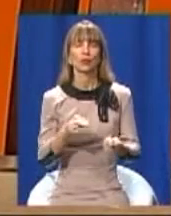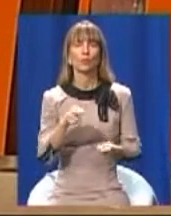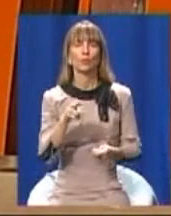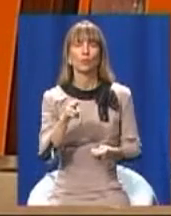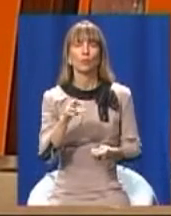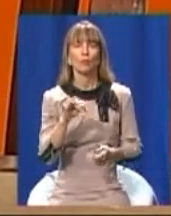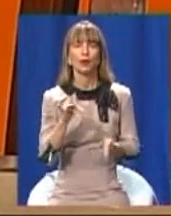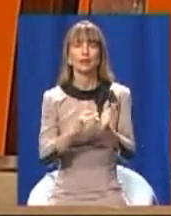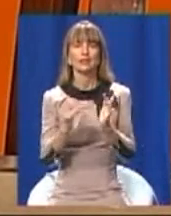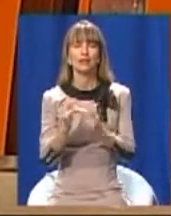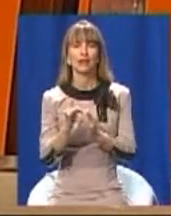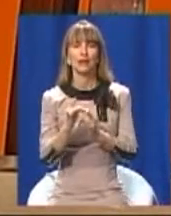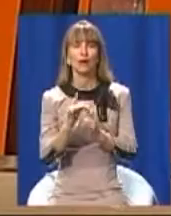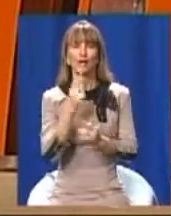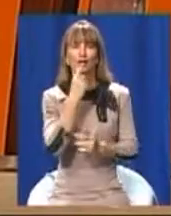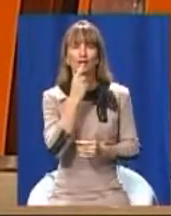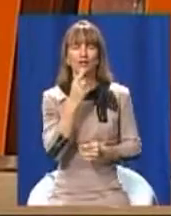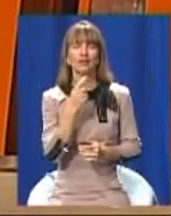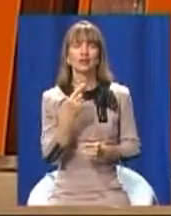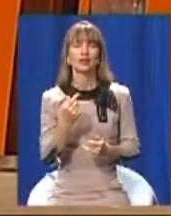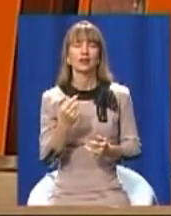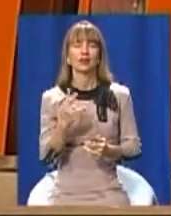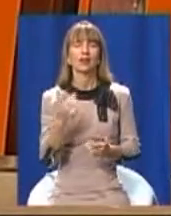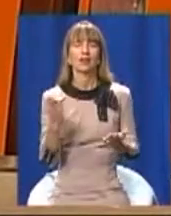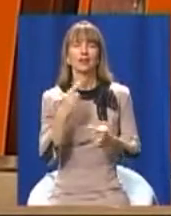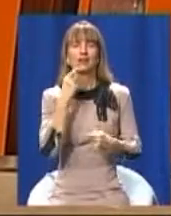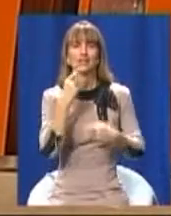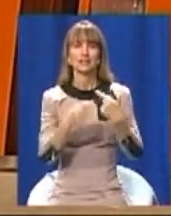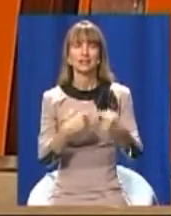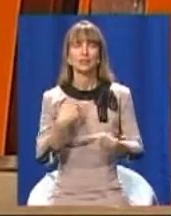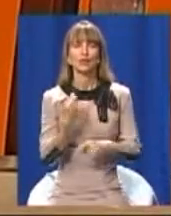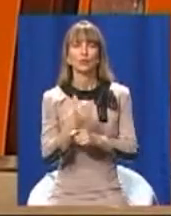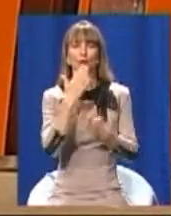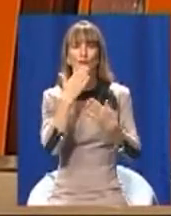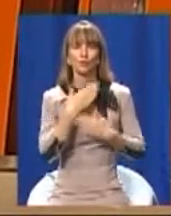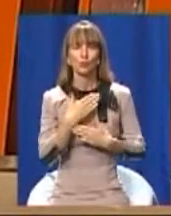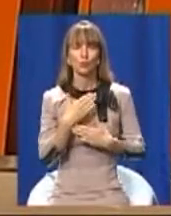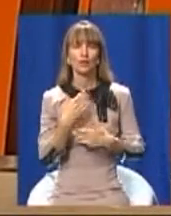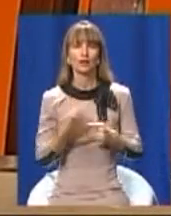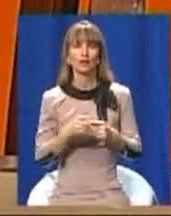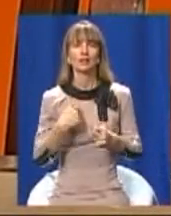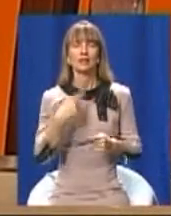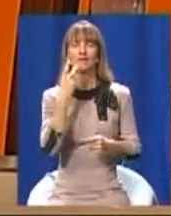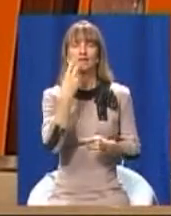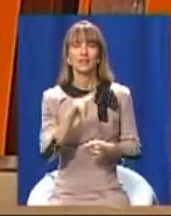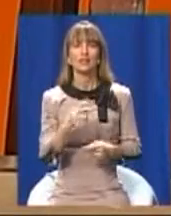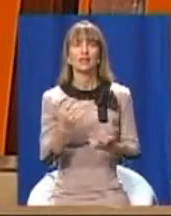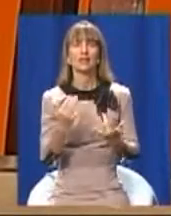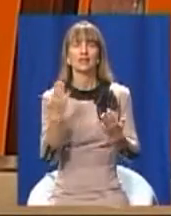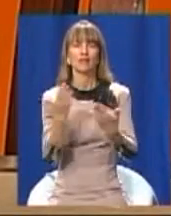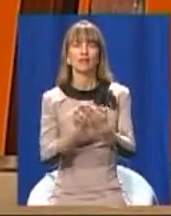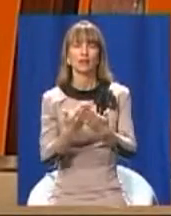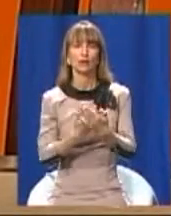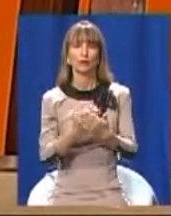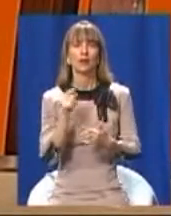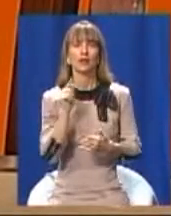різдвяному лідянику. Як завжди, дітлахи дуже полюбляють його, і я навіть бачу у деяких фільмах